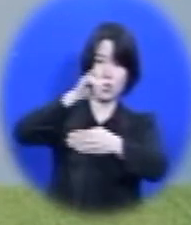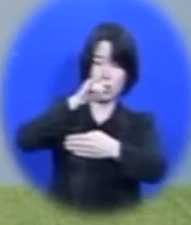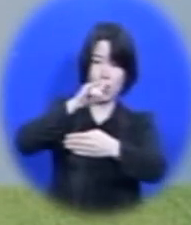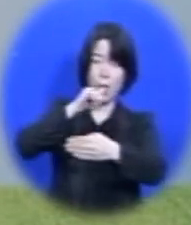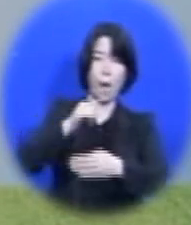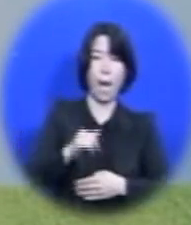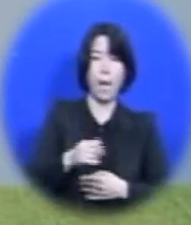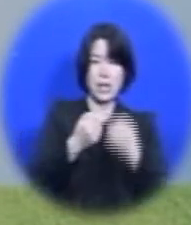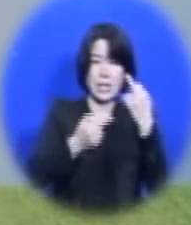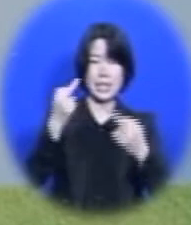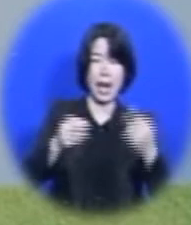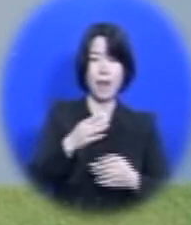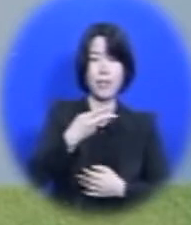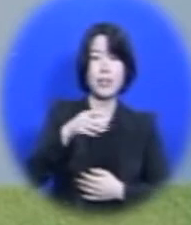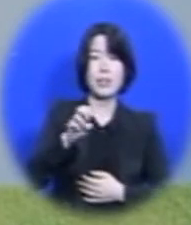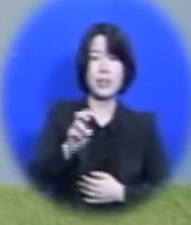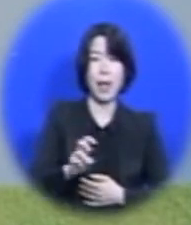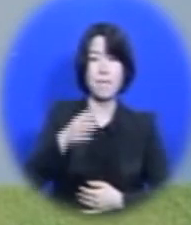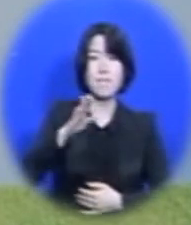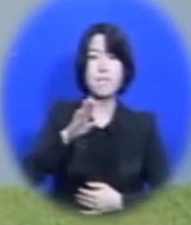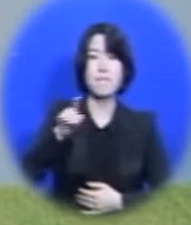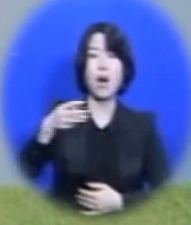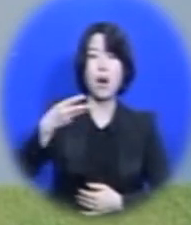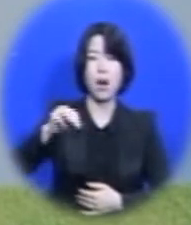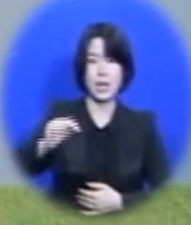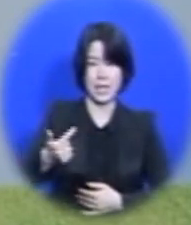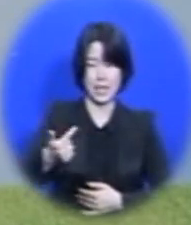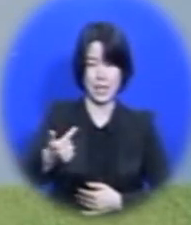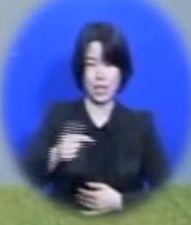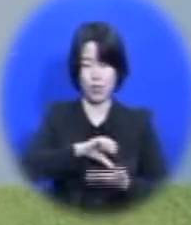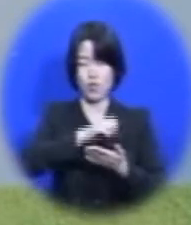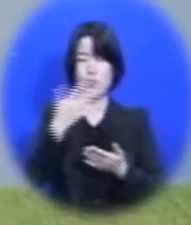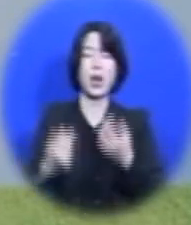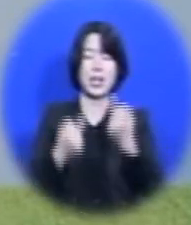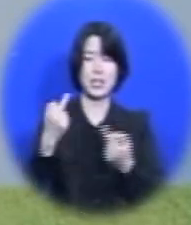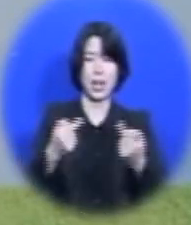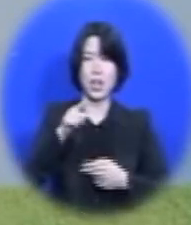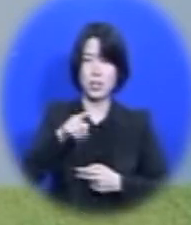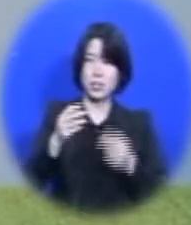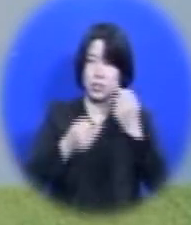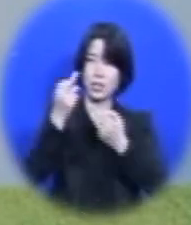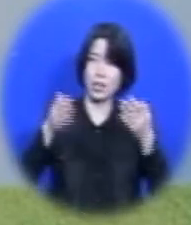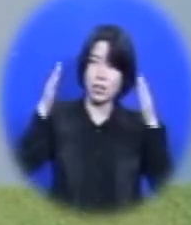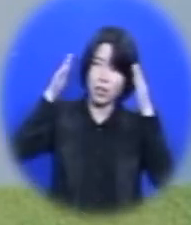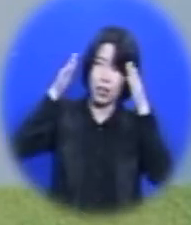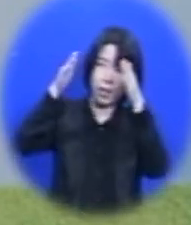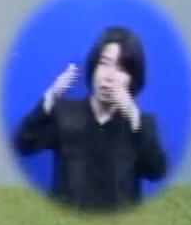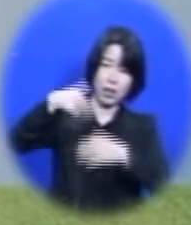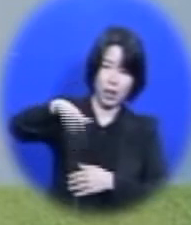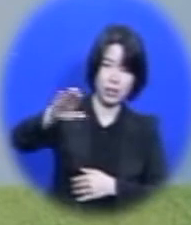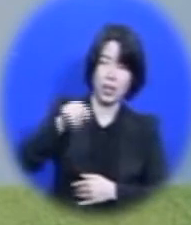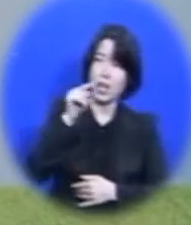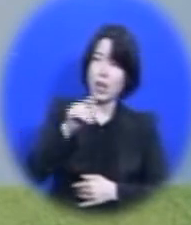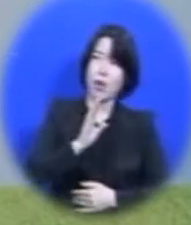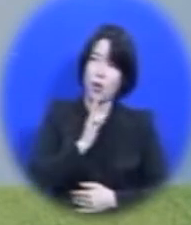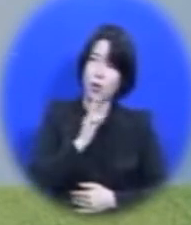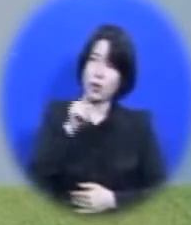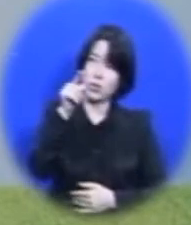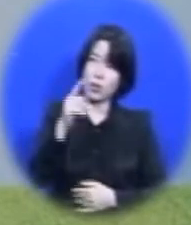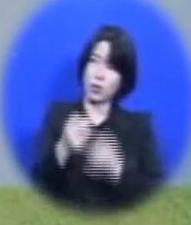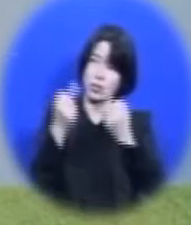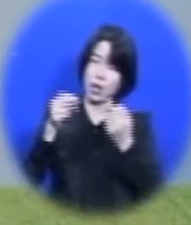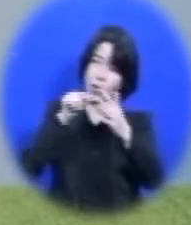마운틴 탬버린이라고 하는 유명한 산이었습니다. 그 산을 향하여 가면서 과연 이 산을 통과할